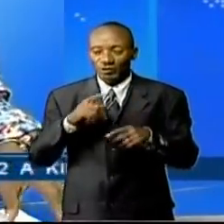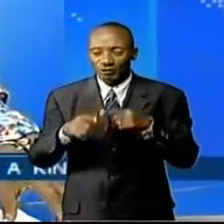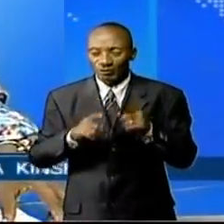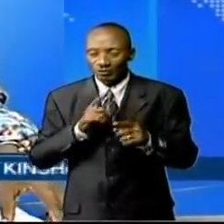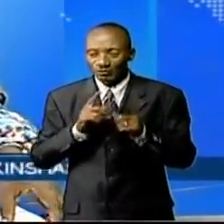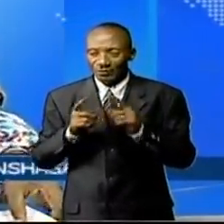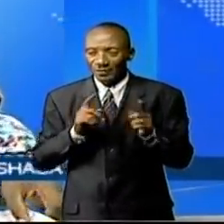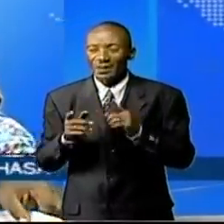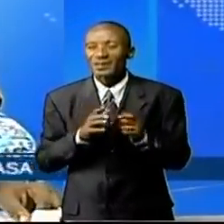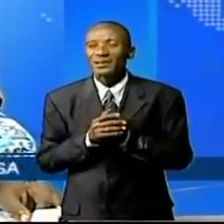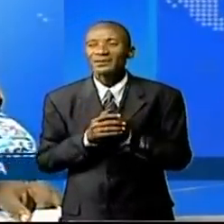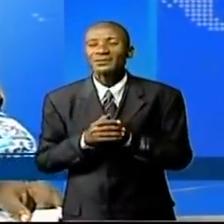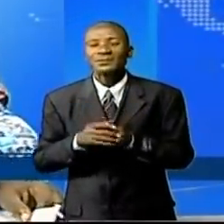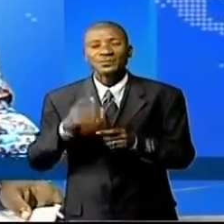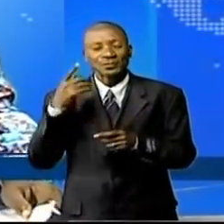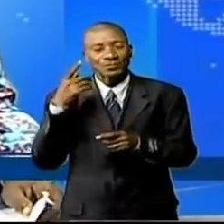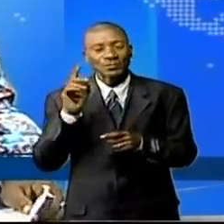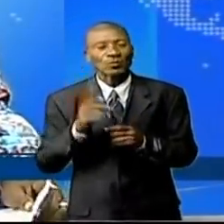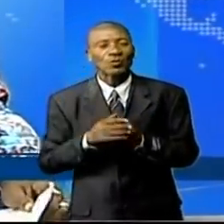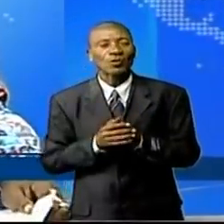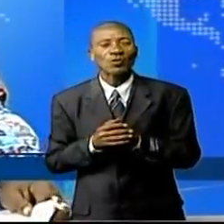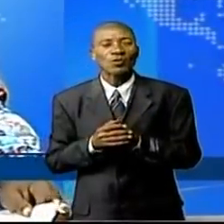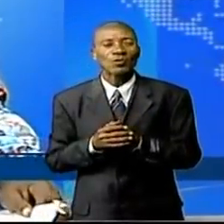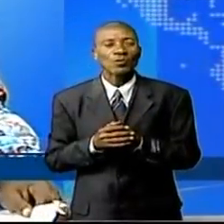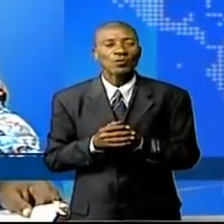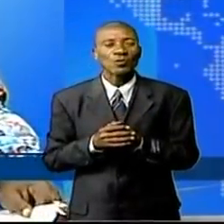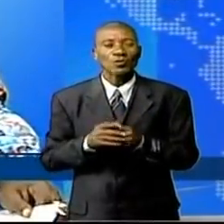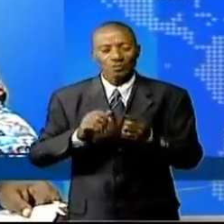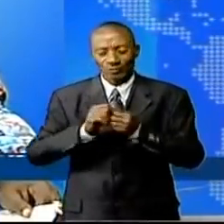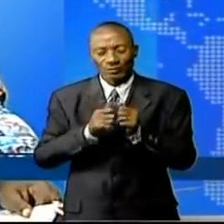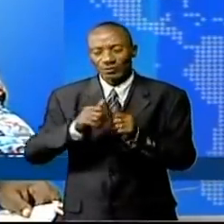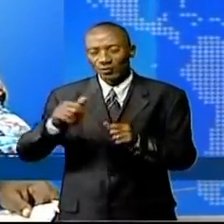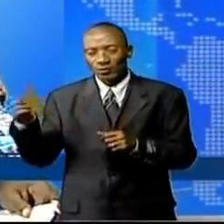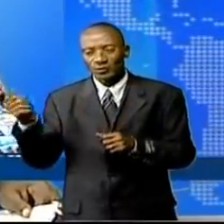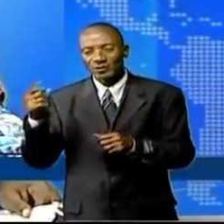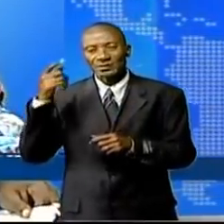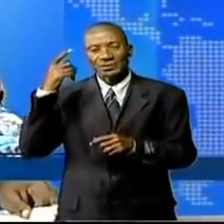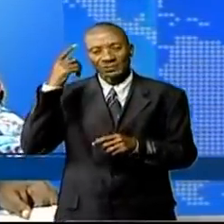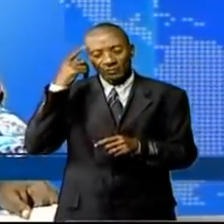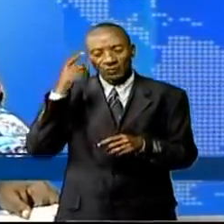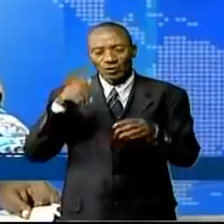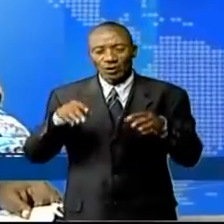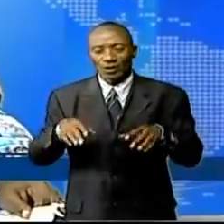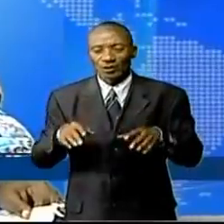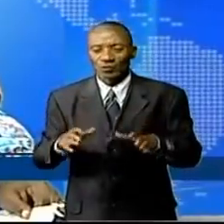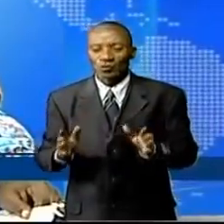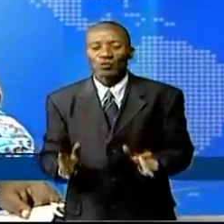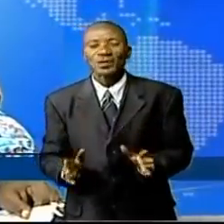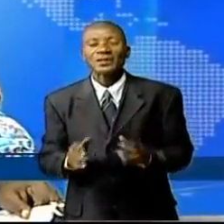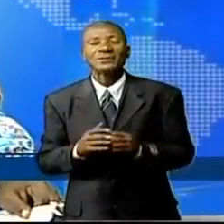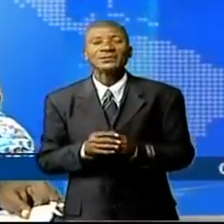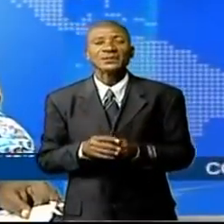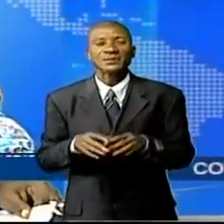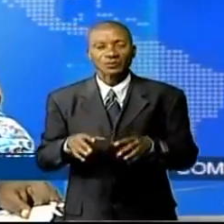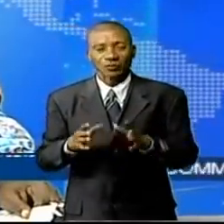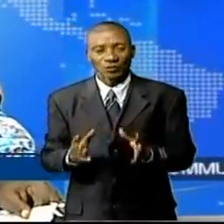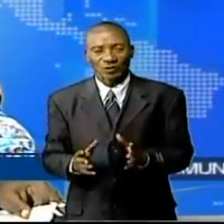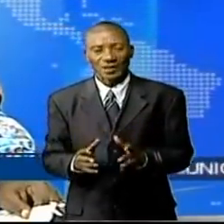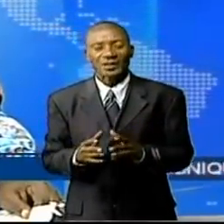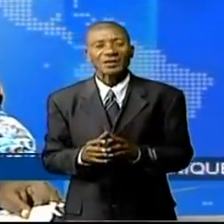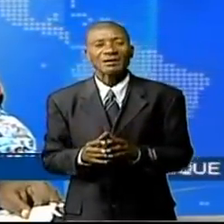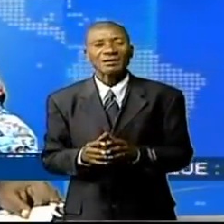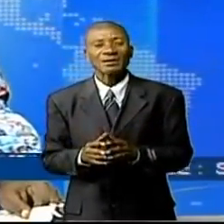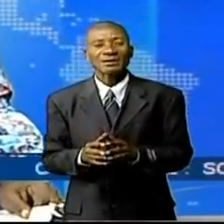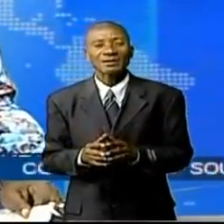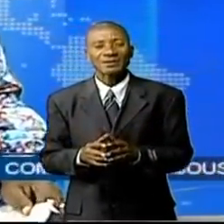le Congolais Manda Tchéboua qui est le directeur général de ce centre, un mandat menacé puisqu'il est resté longtemps malade à Kinshasa. Voilà